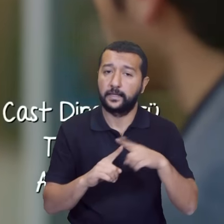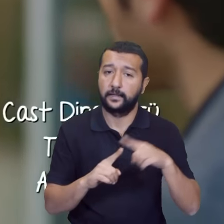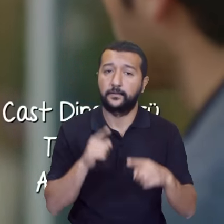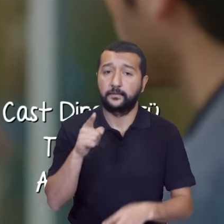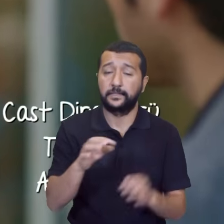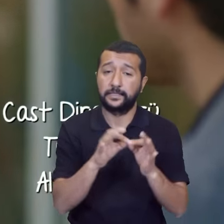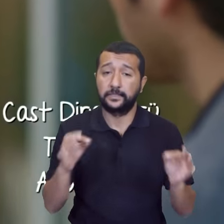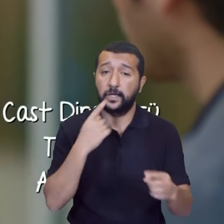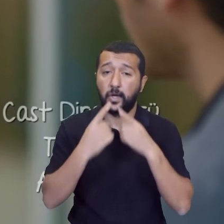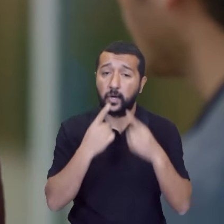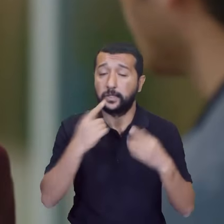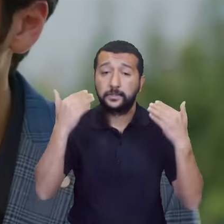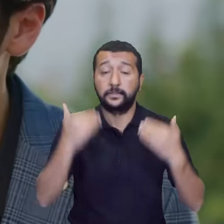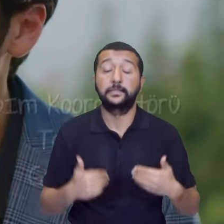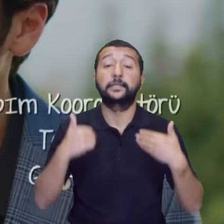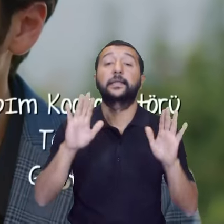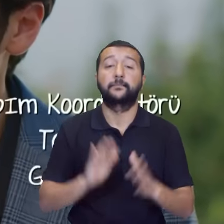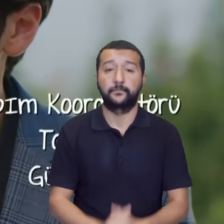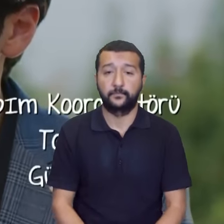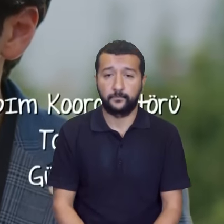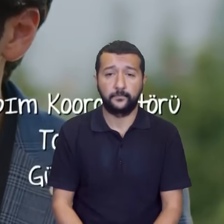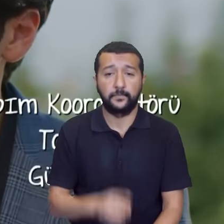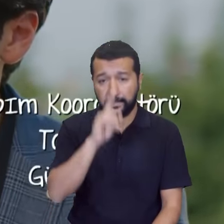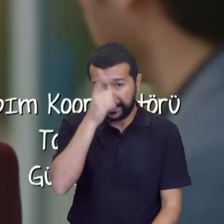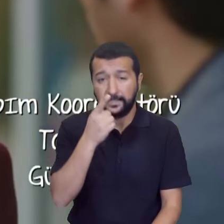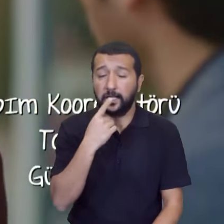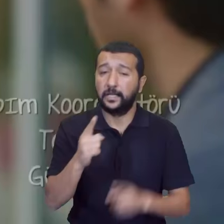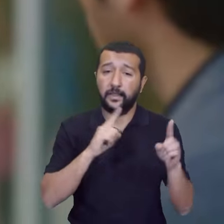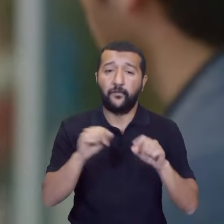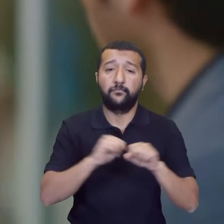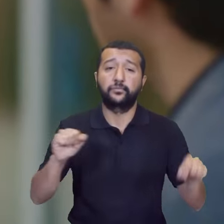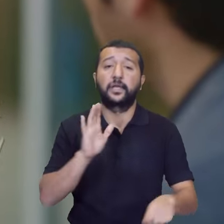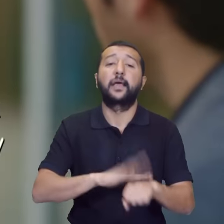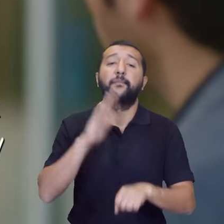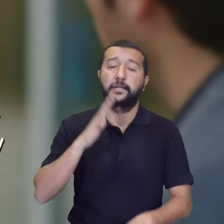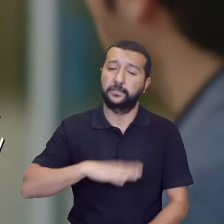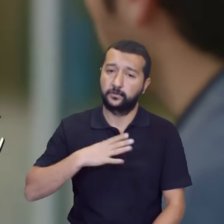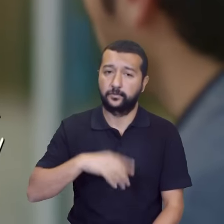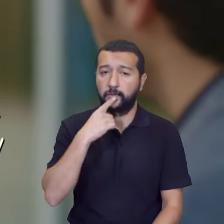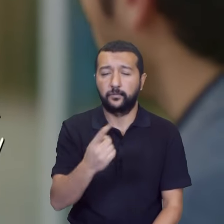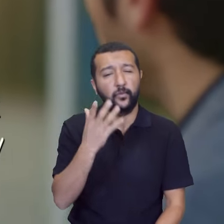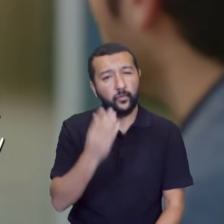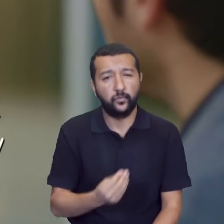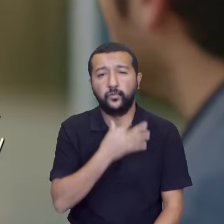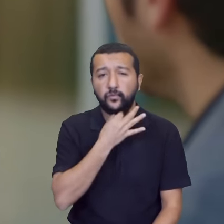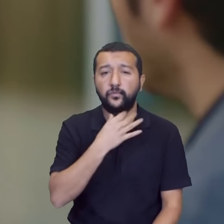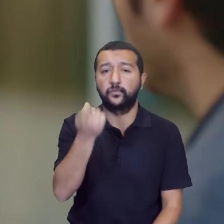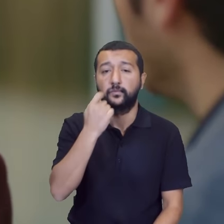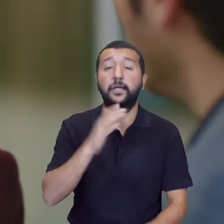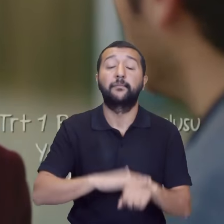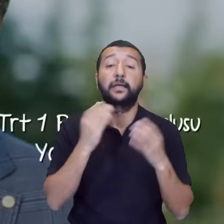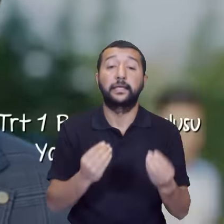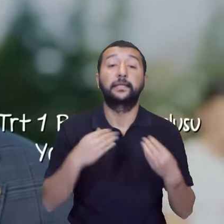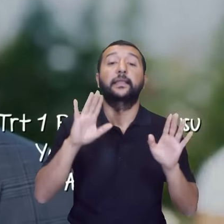Tarık, hiç konuşacak durumda değilim. Sadece davayı geri çekmeyelim istiyorum. Ne olur üstüme gelme.